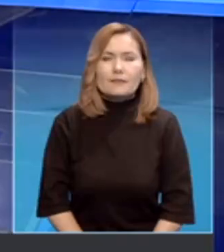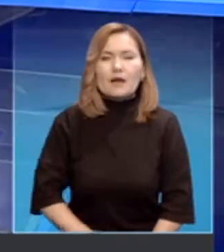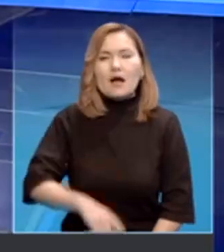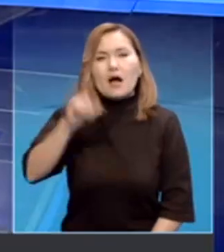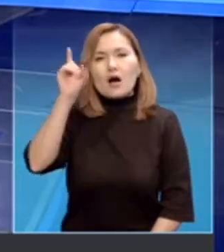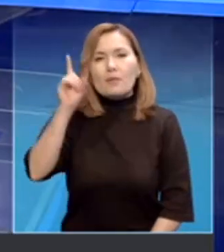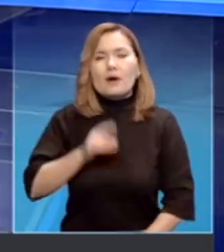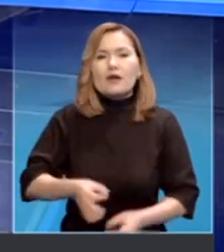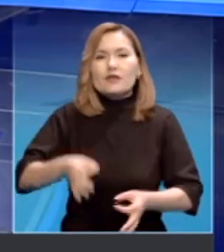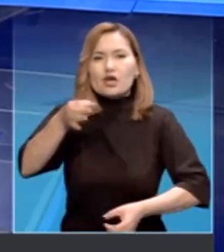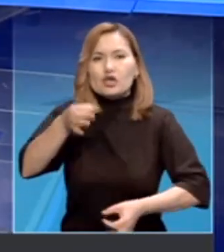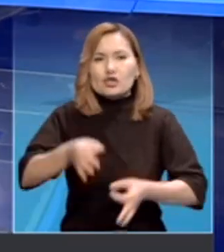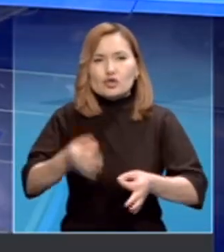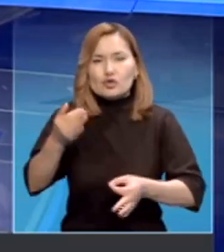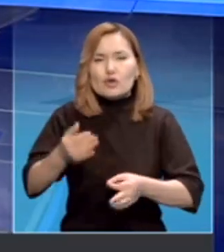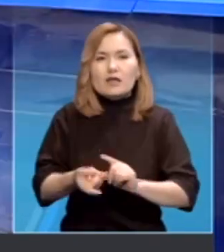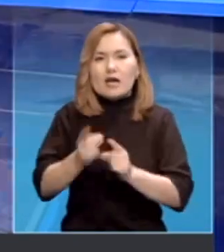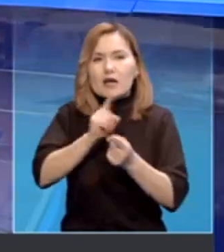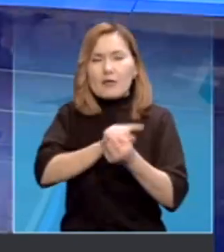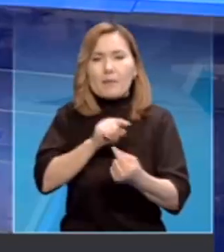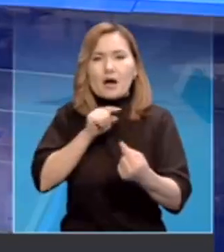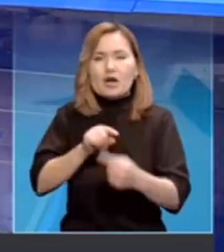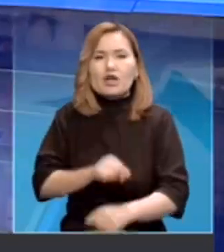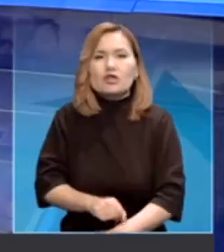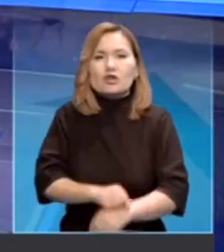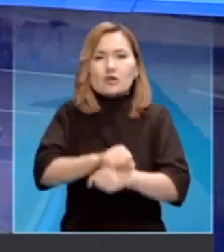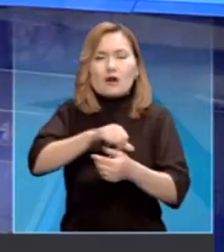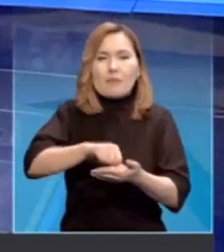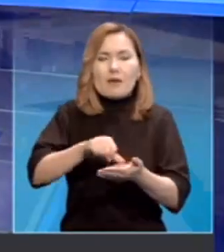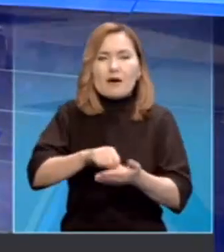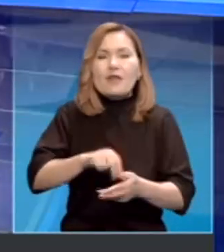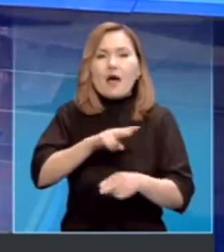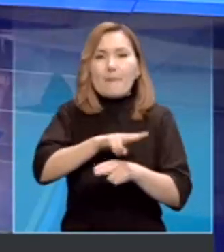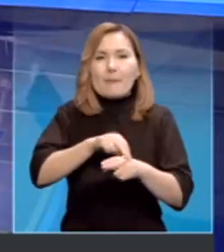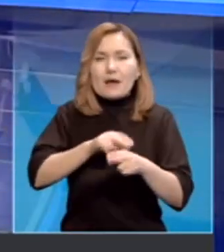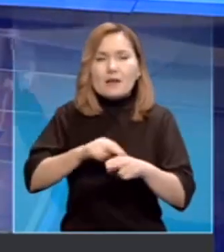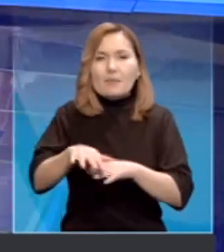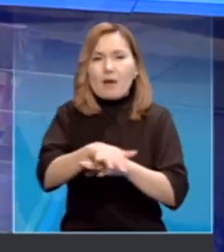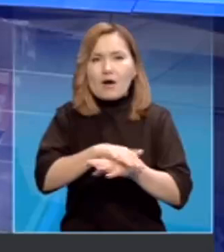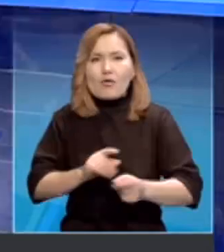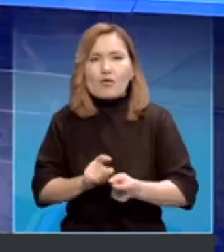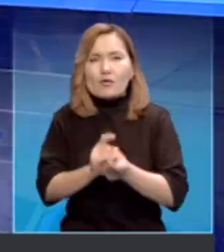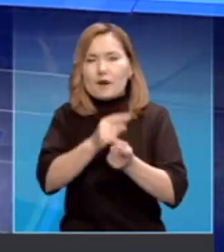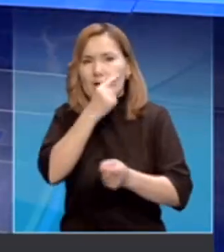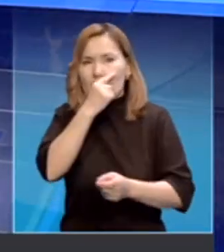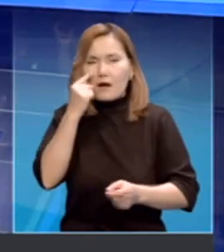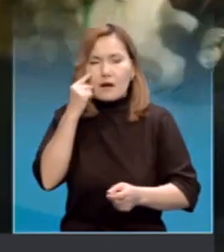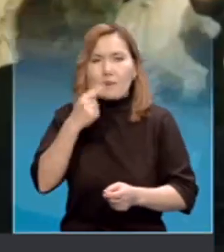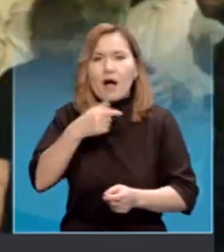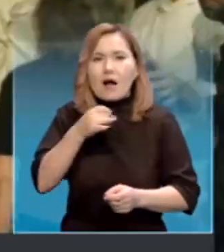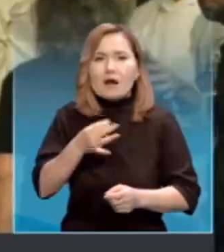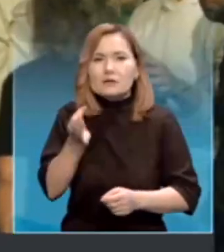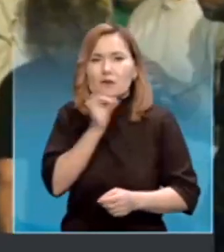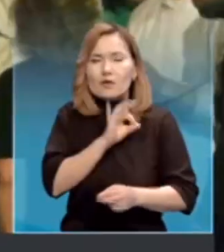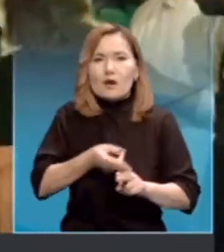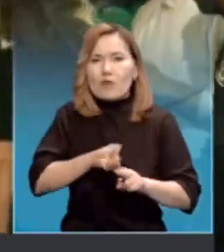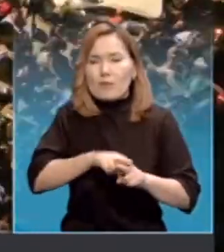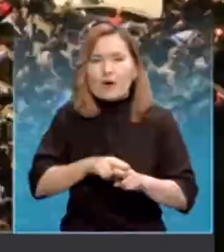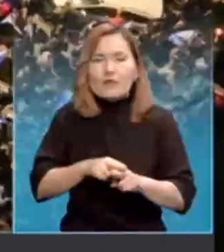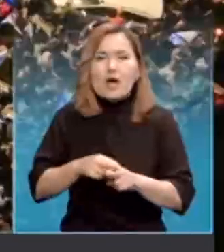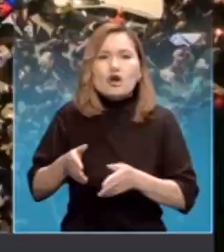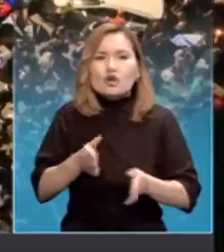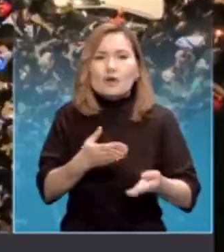Израильде сот реформасына қарсы шеруге шыққандарды полиция күшпен таратты. Демонстранттар Тель-Авивтегі көлік жолдарын жауып